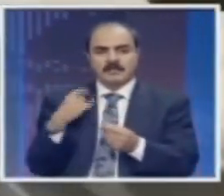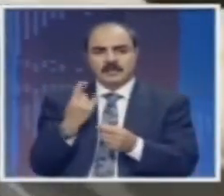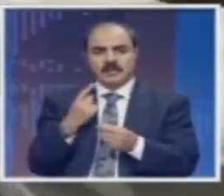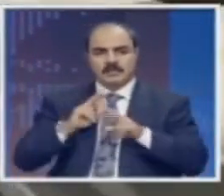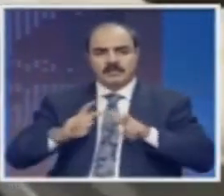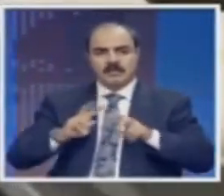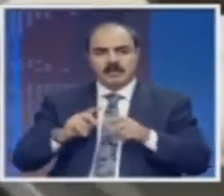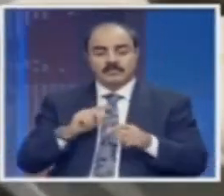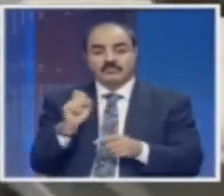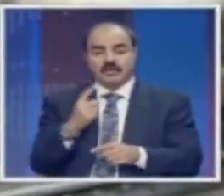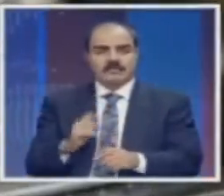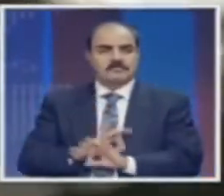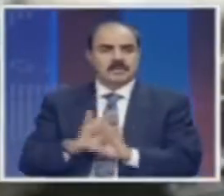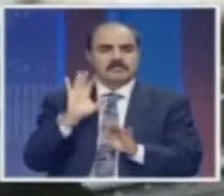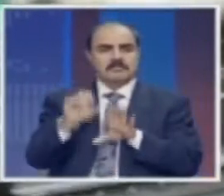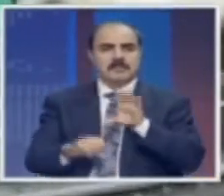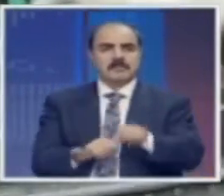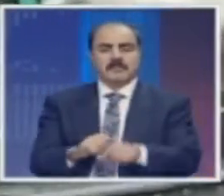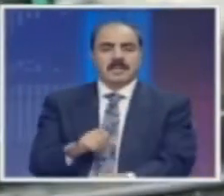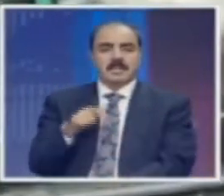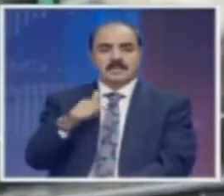الداخلية خلال شهر من ضبط